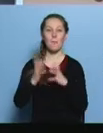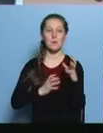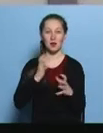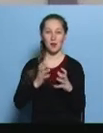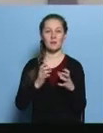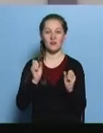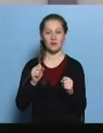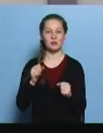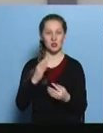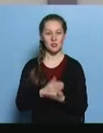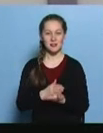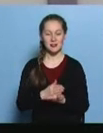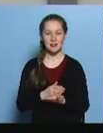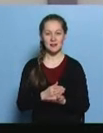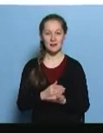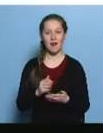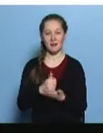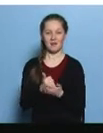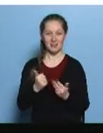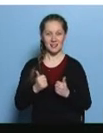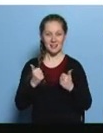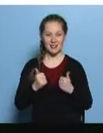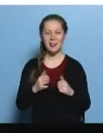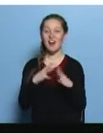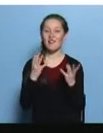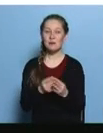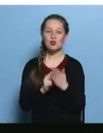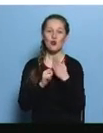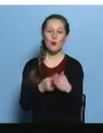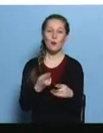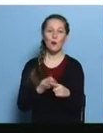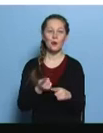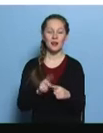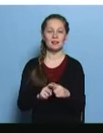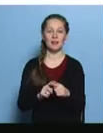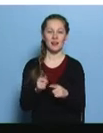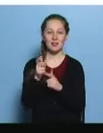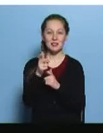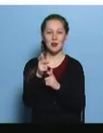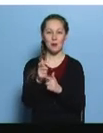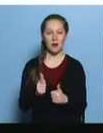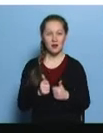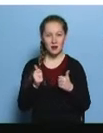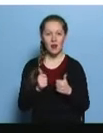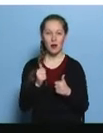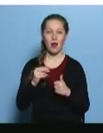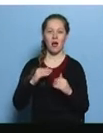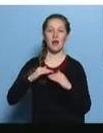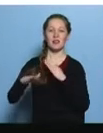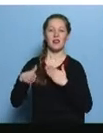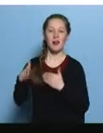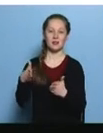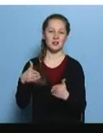да. Главное постараться. Вообще основной упор на стрельбе, то есть если ты на стрельбе не выложился, то по трассе уже смысла нет